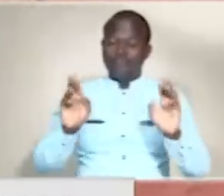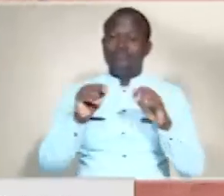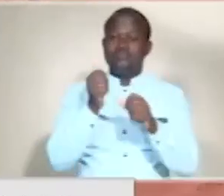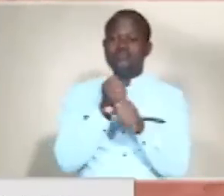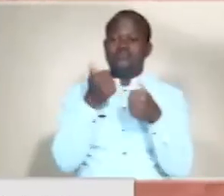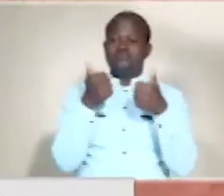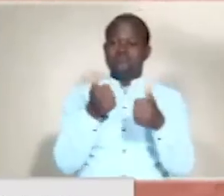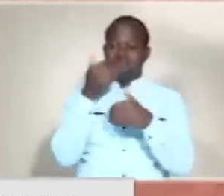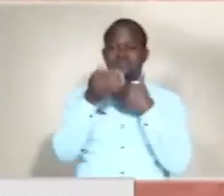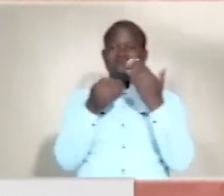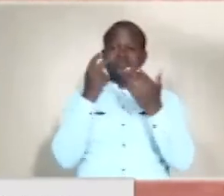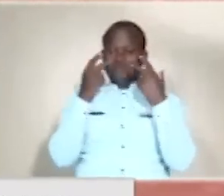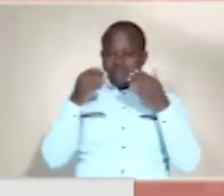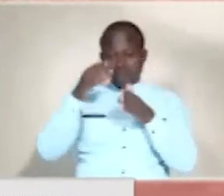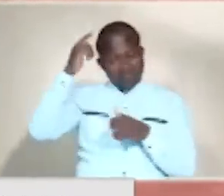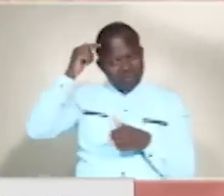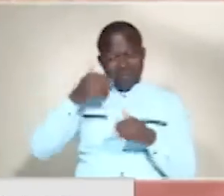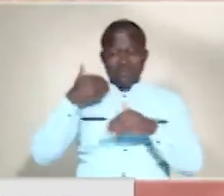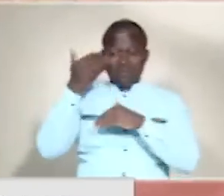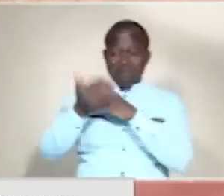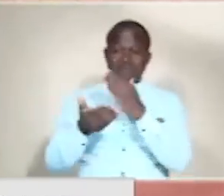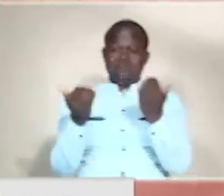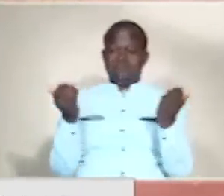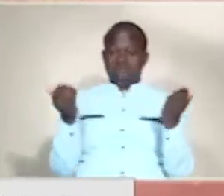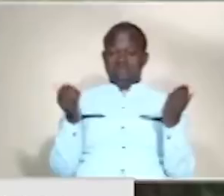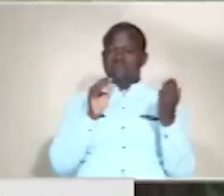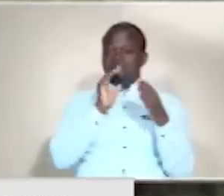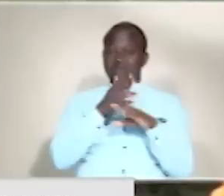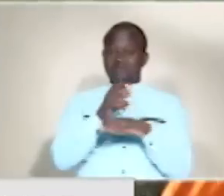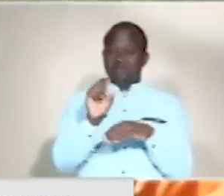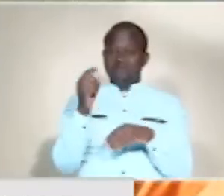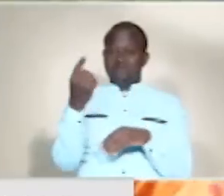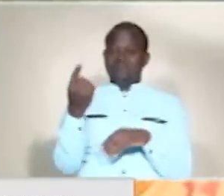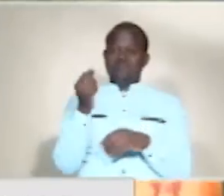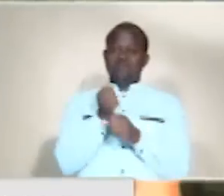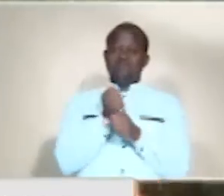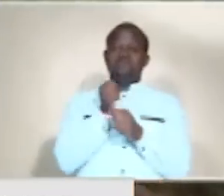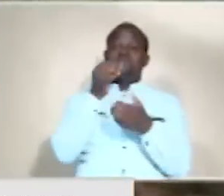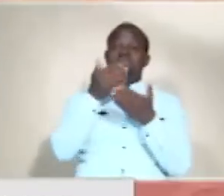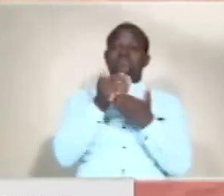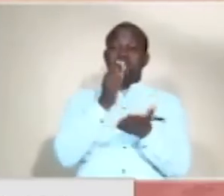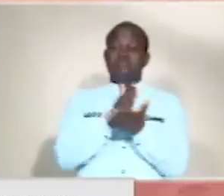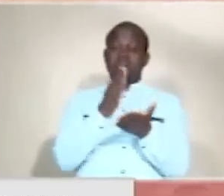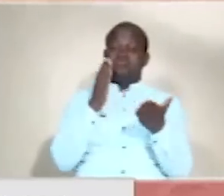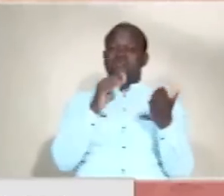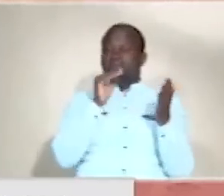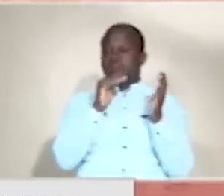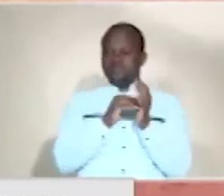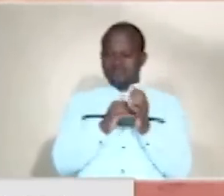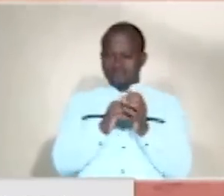neza ngo turabona kaburimbo turebye dusangira imyaka ntirenze 10 aho. Nyine bari gukora bageze aho barahagaze